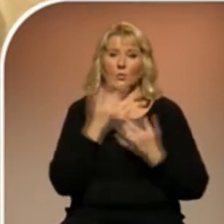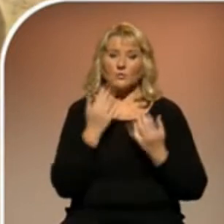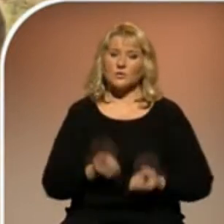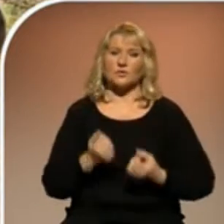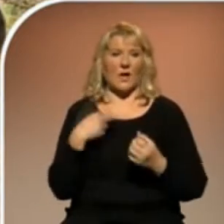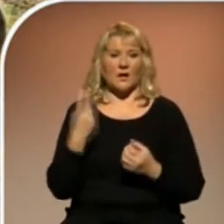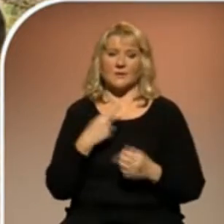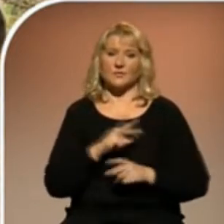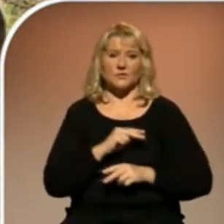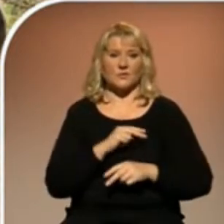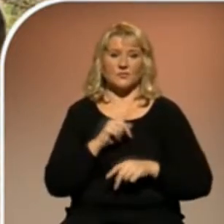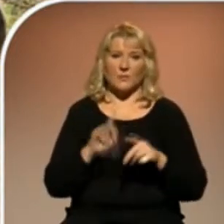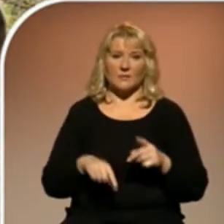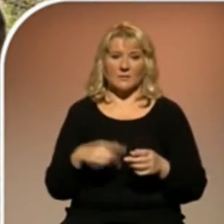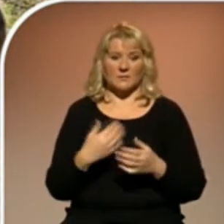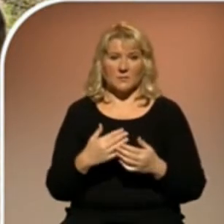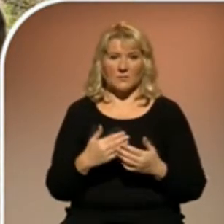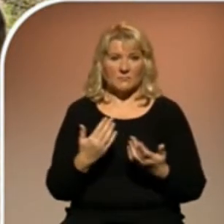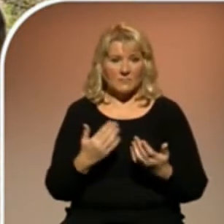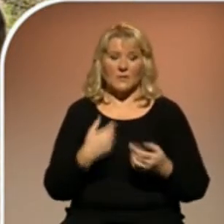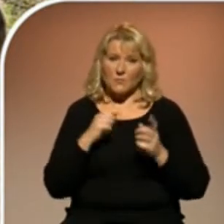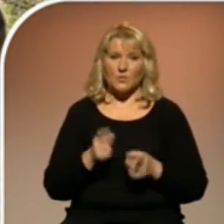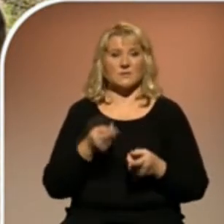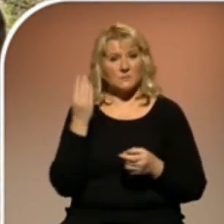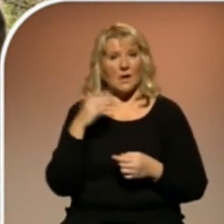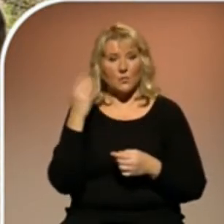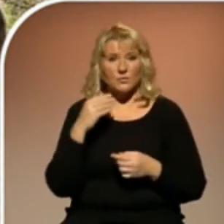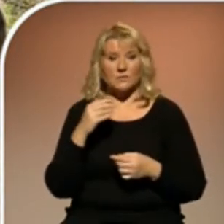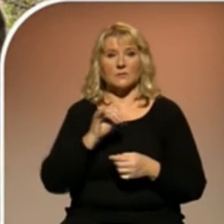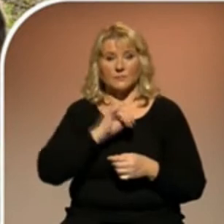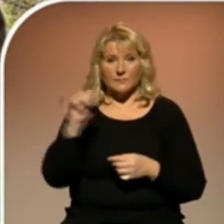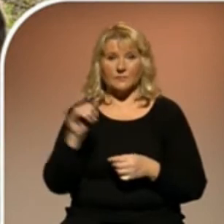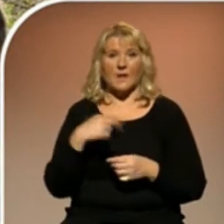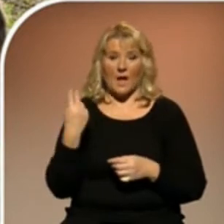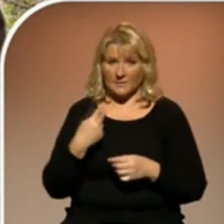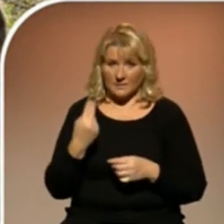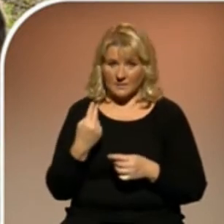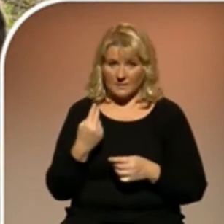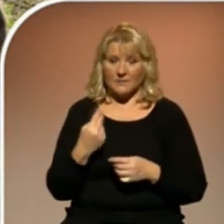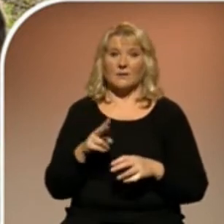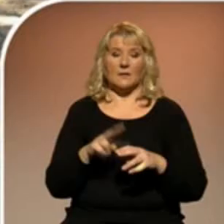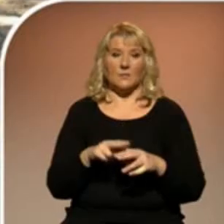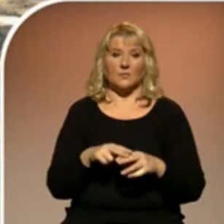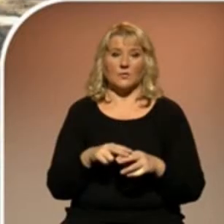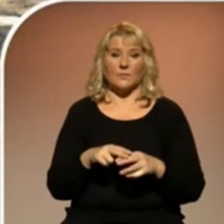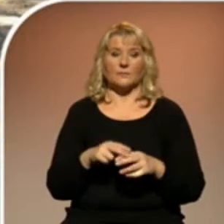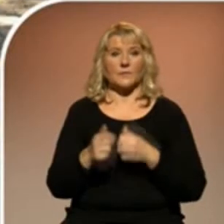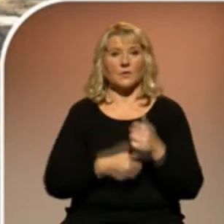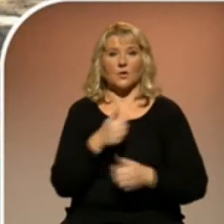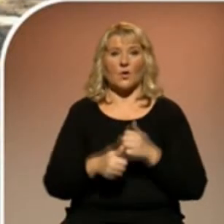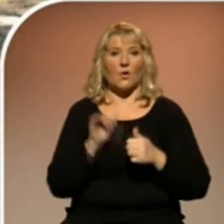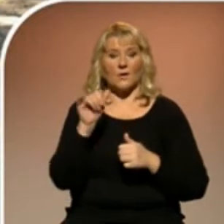A říkala jsem si, přece to takhle nenechám, já se jí naučím. A odjela jsem nejdřív do Anglie a potom jsem odjela na rok